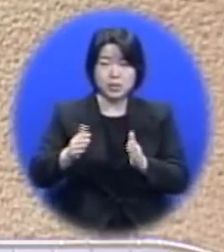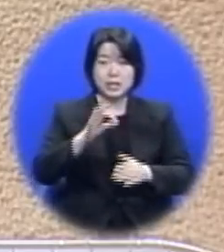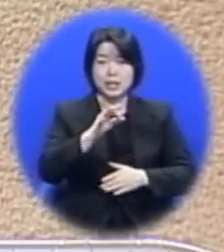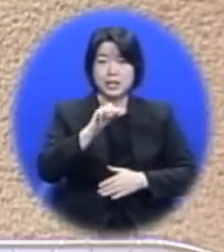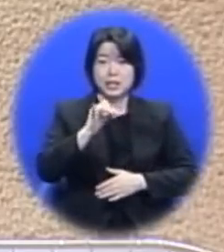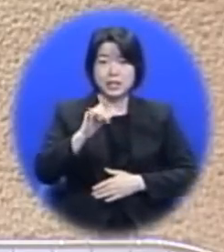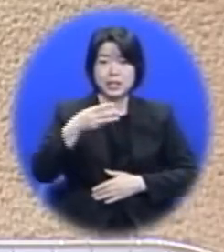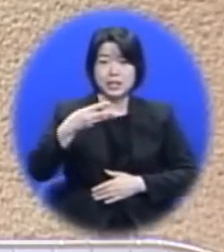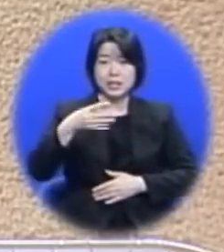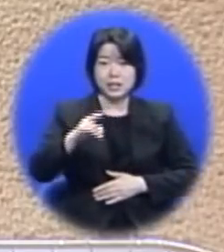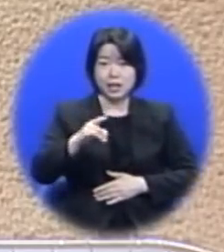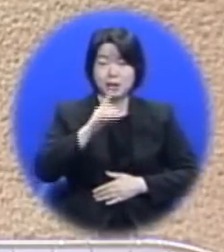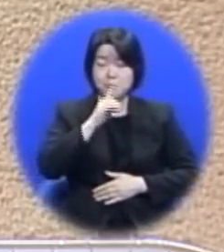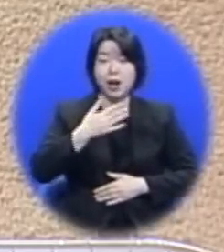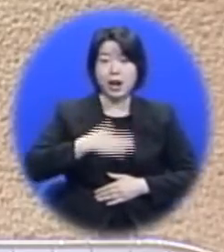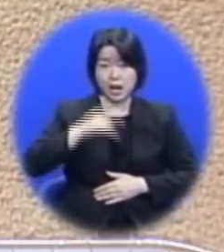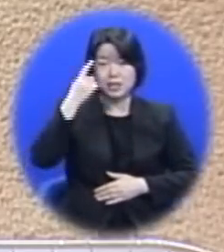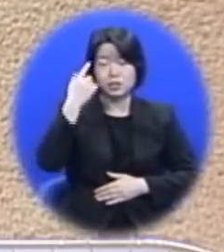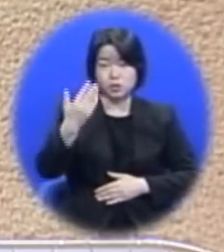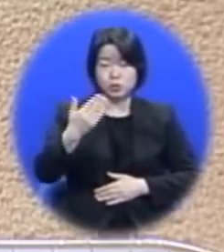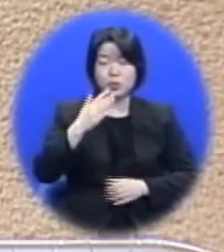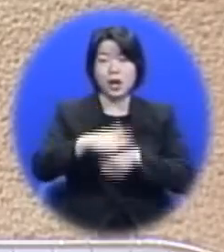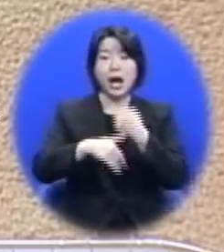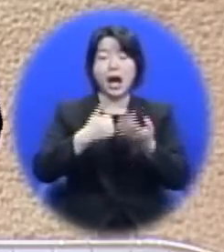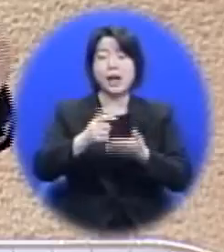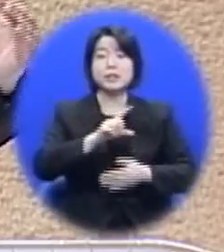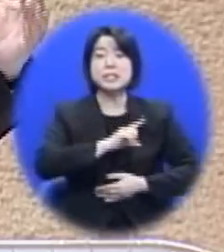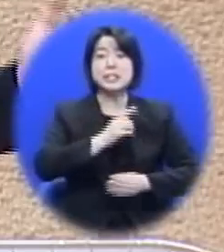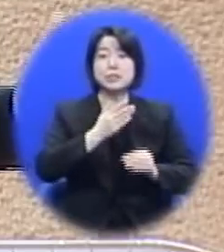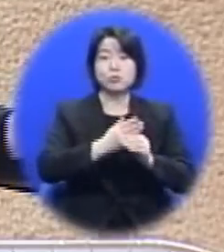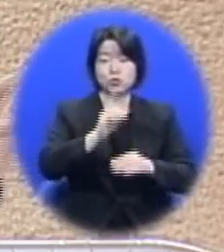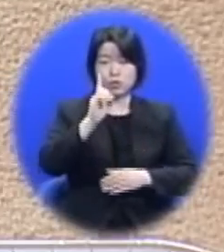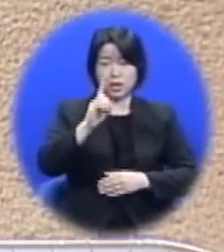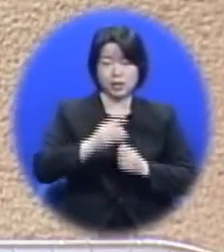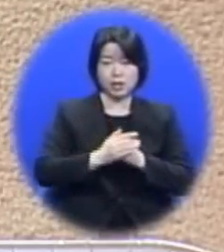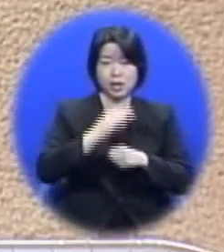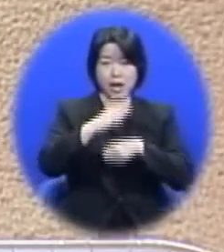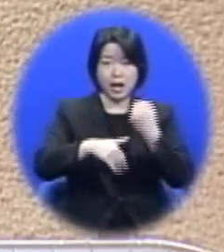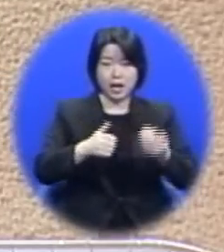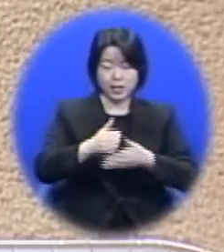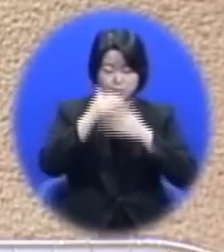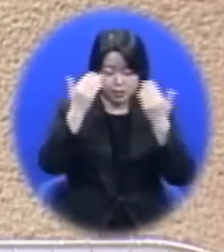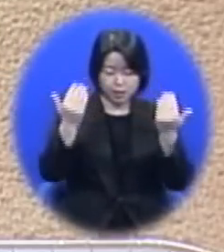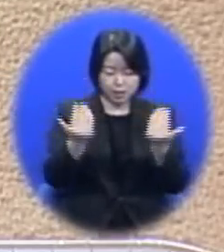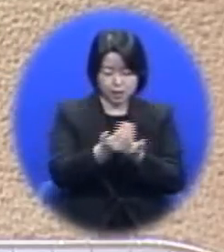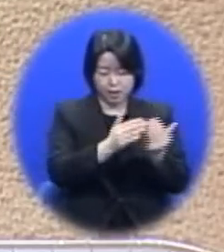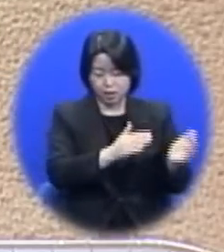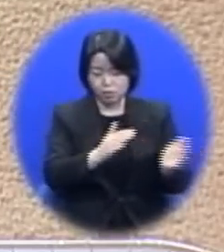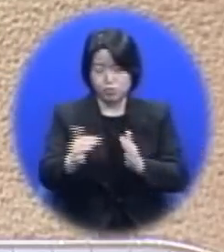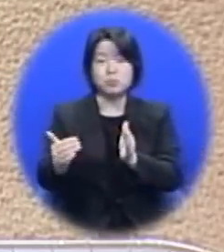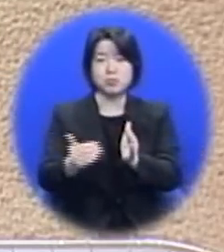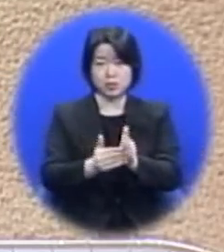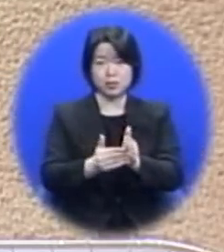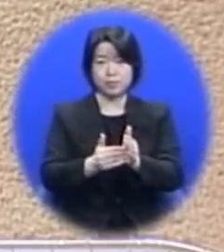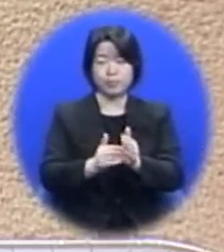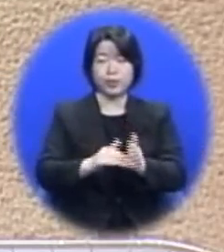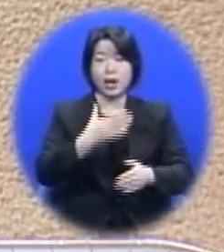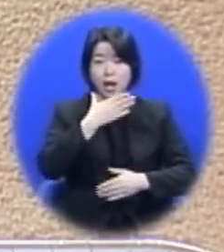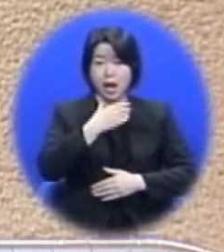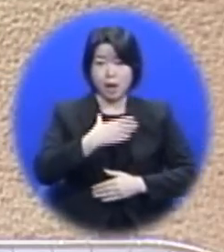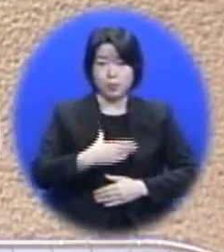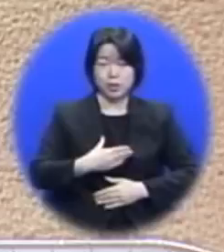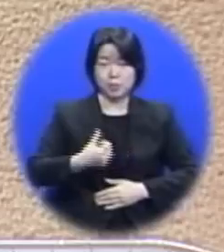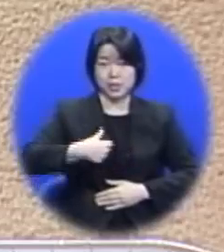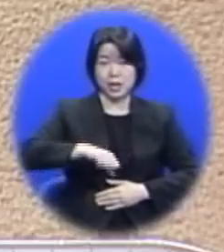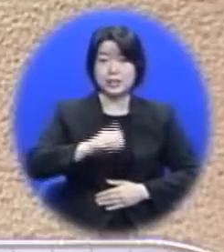아시죠? 하나님의 이름 중에 하나입니다. 하나님이 다 준비하셨다는 뜻입니다. 아브라함이 이삭을